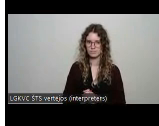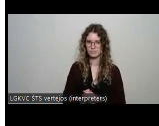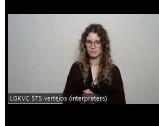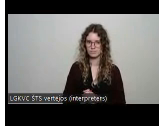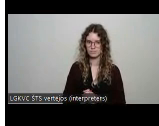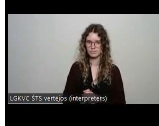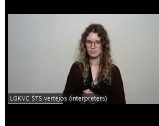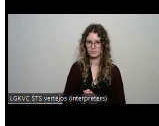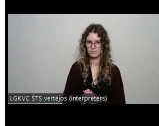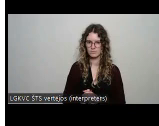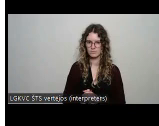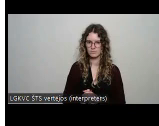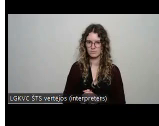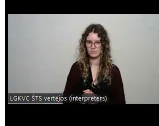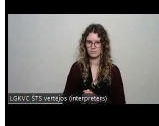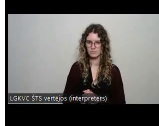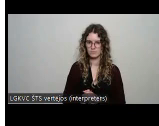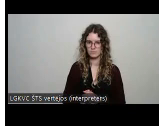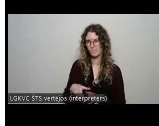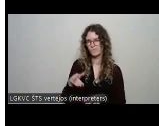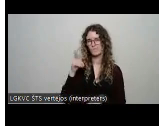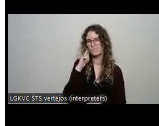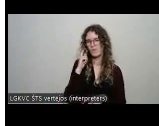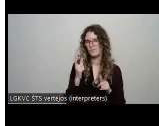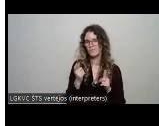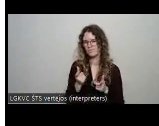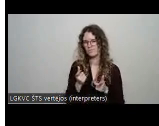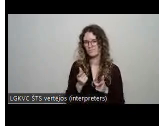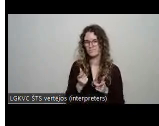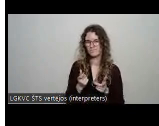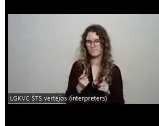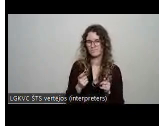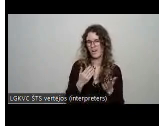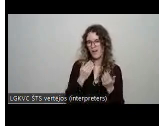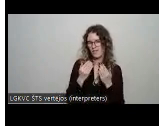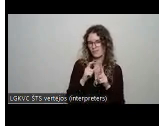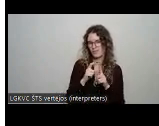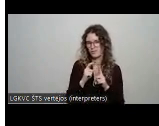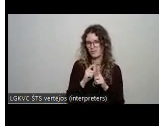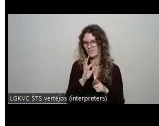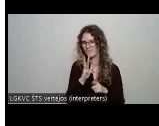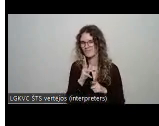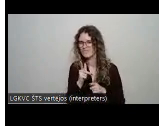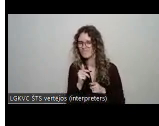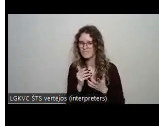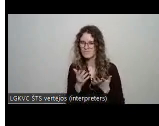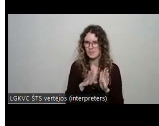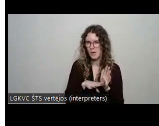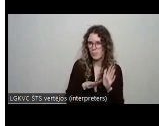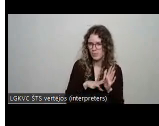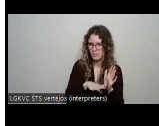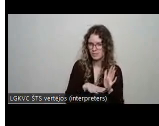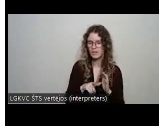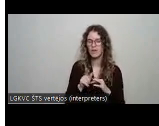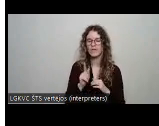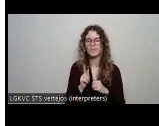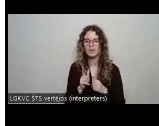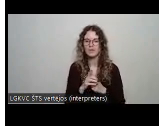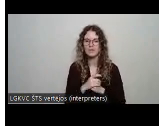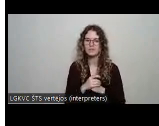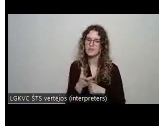Tai skamba taip, šiek tiek paviršutiniškai, jeigu galiu panaudoti tokį žodį, bet mums visiems